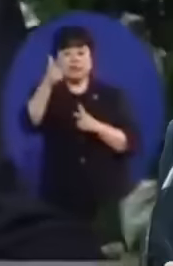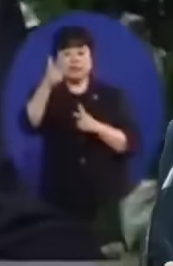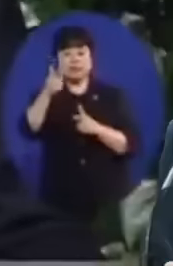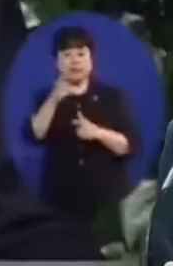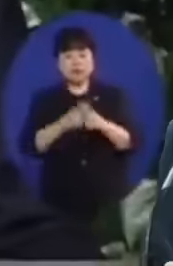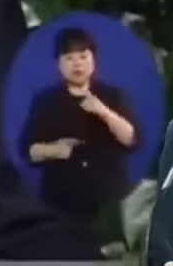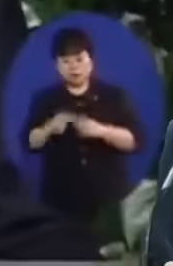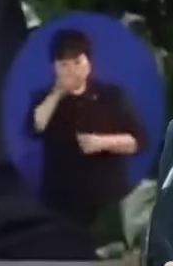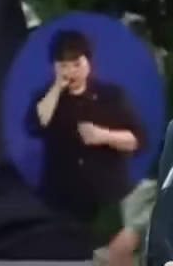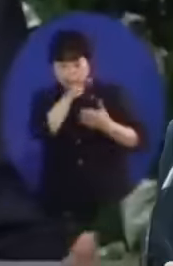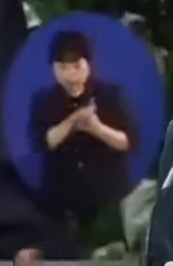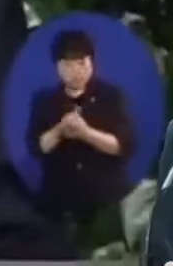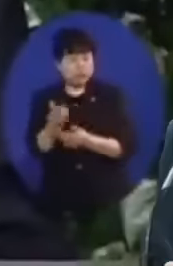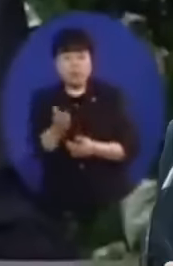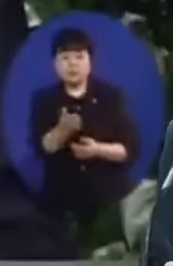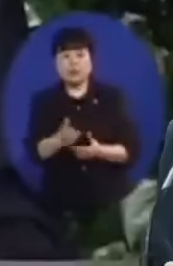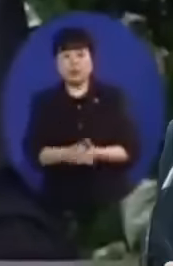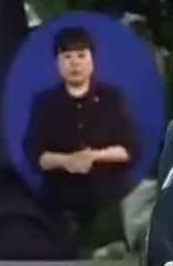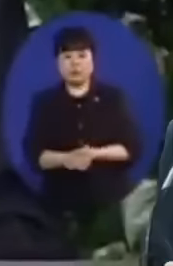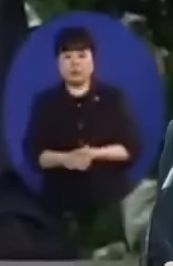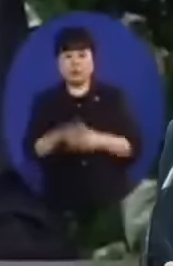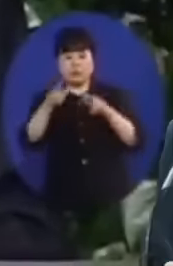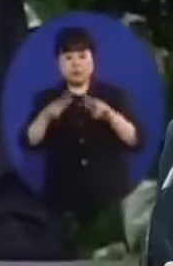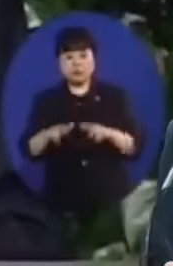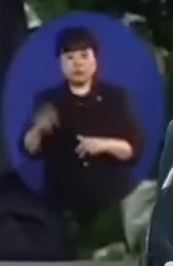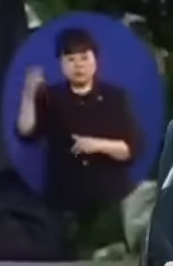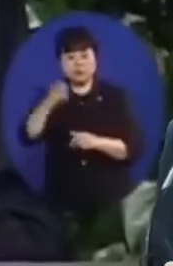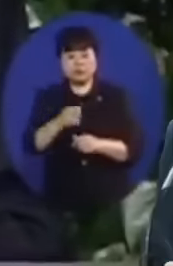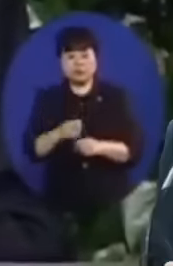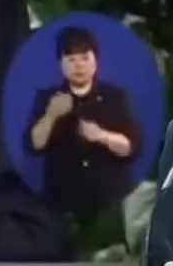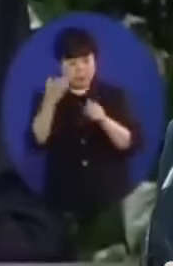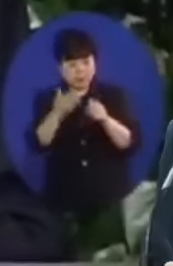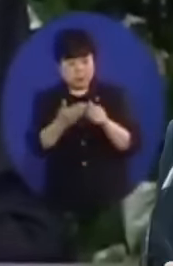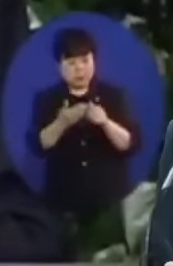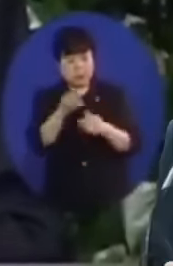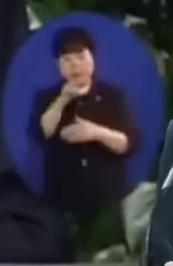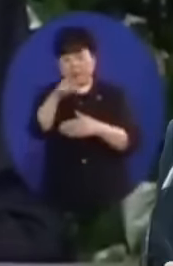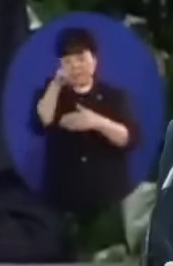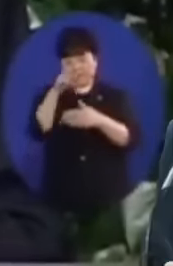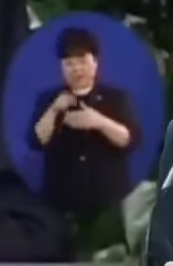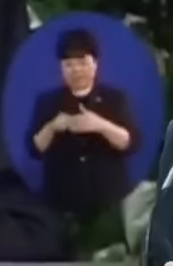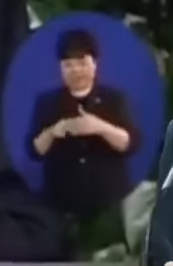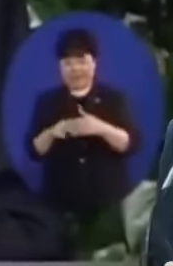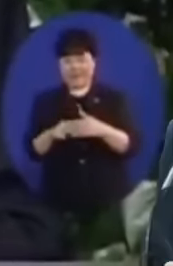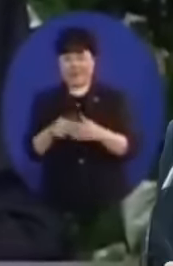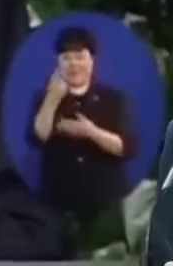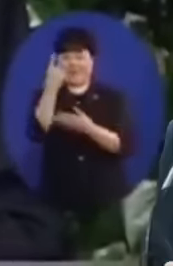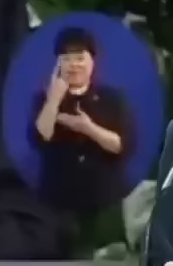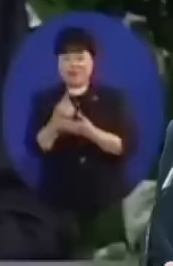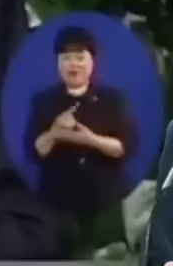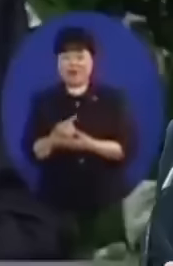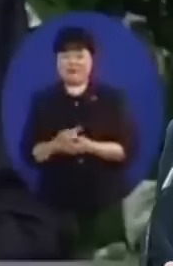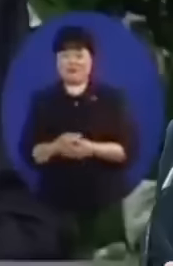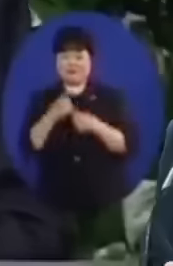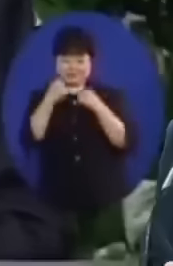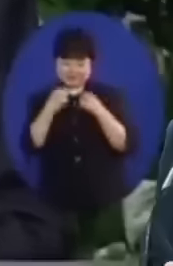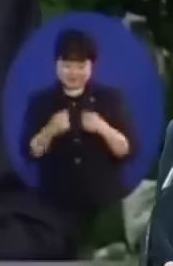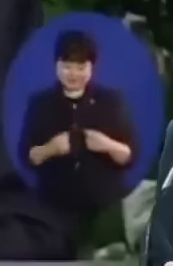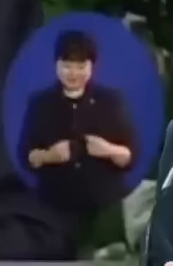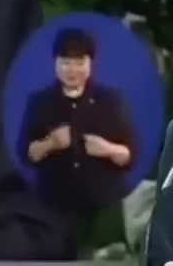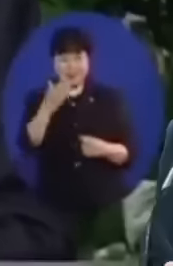예수와보다 더 좋은 친구 없습니다. 지금 성령 보혜사는 여러분 마음속에 와서 성령사고